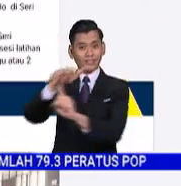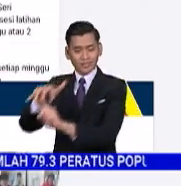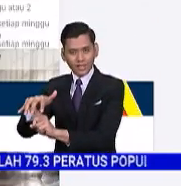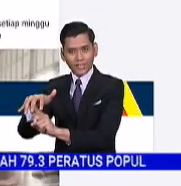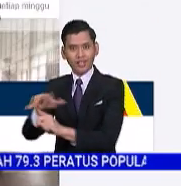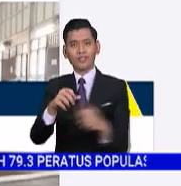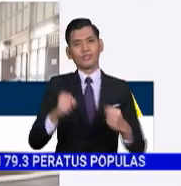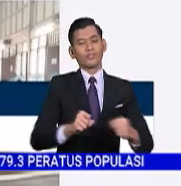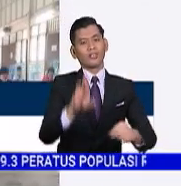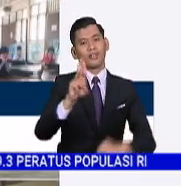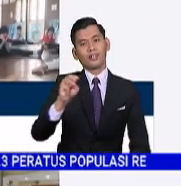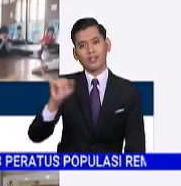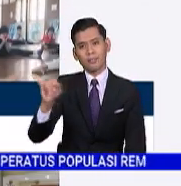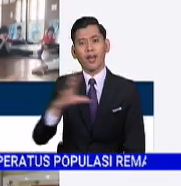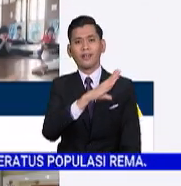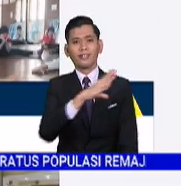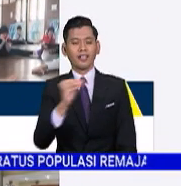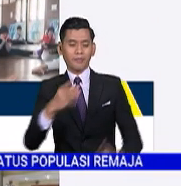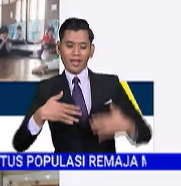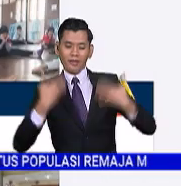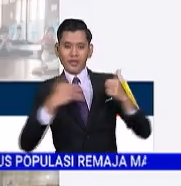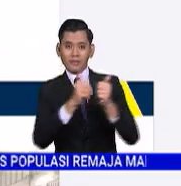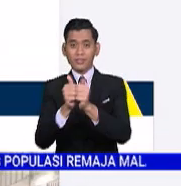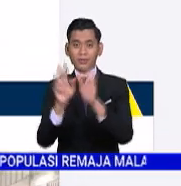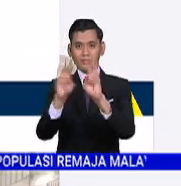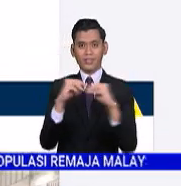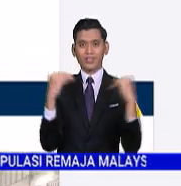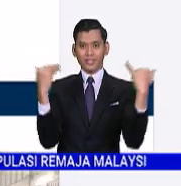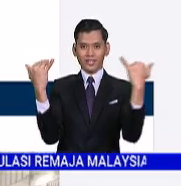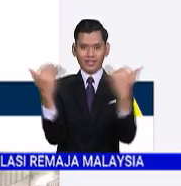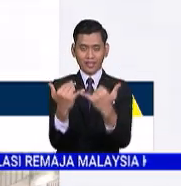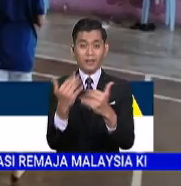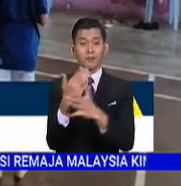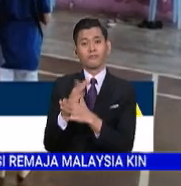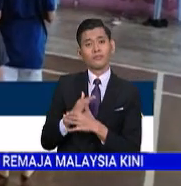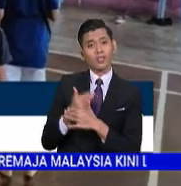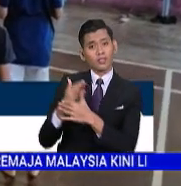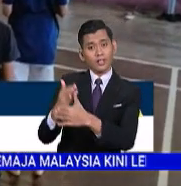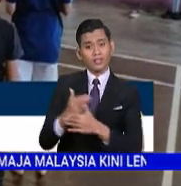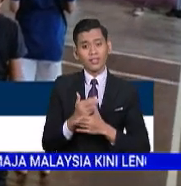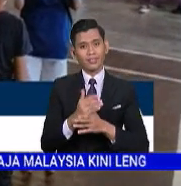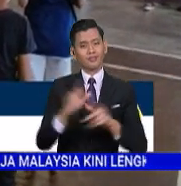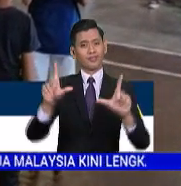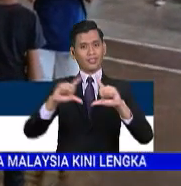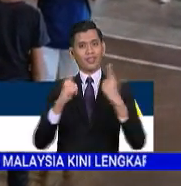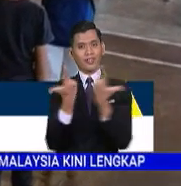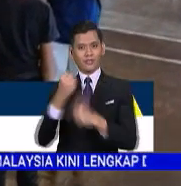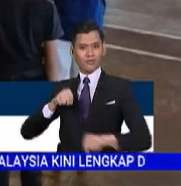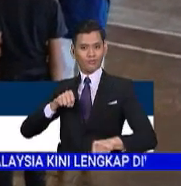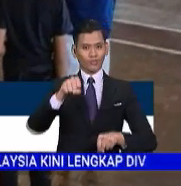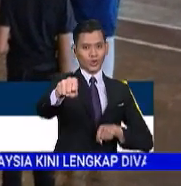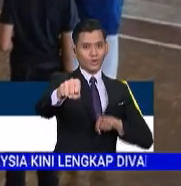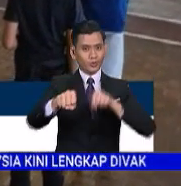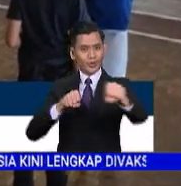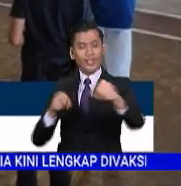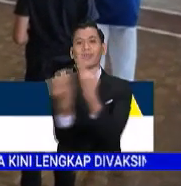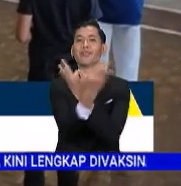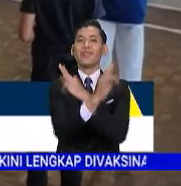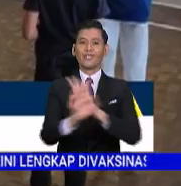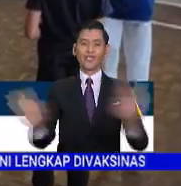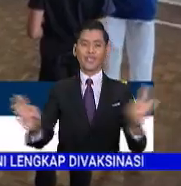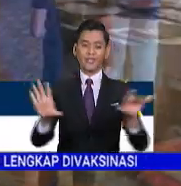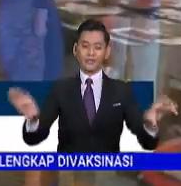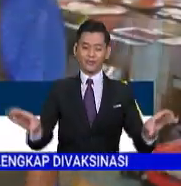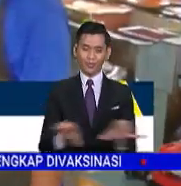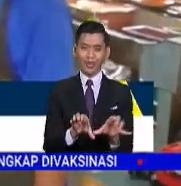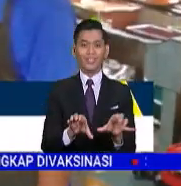mesra bersama masyarakat di Warung Gopal. Beliau turut berkongsi mengenai kelas taekwondo secara percuma yang diadakan pada